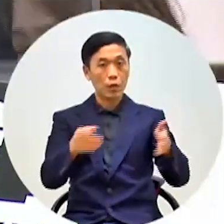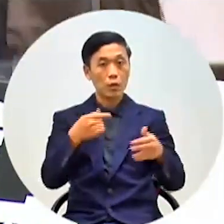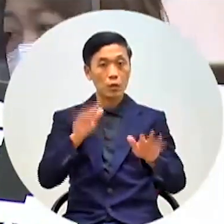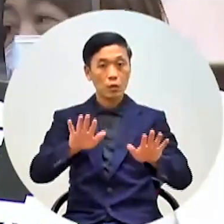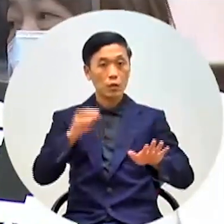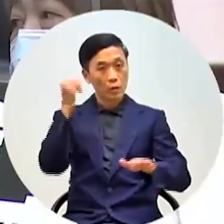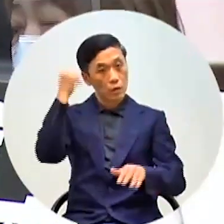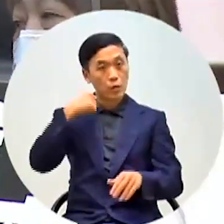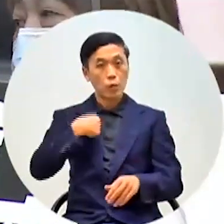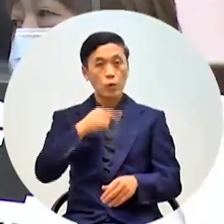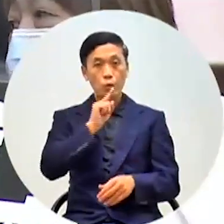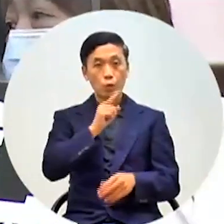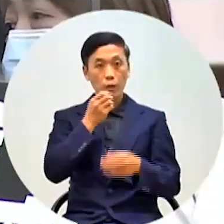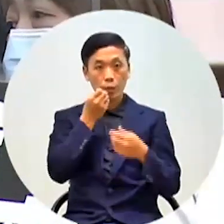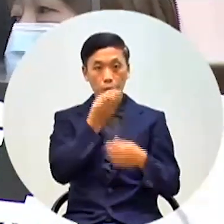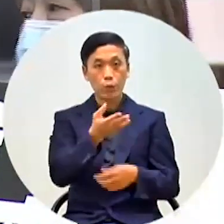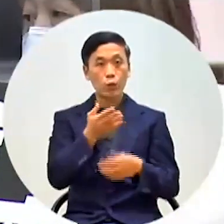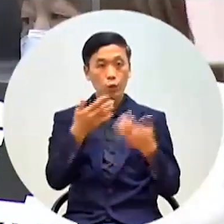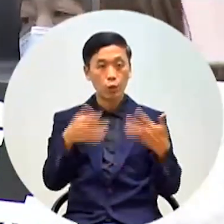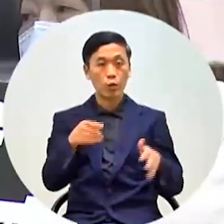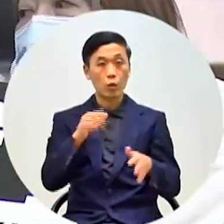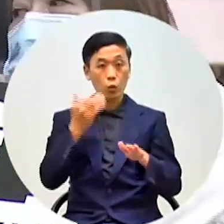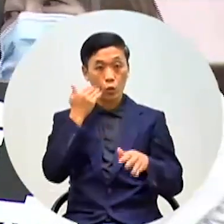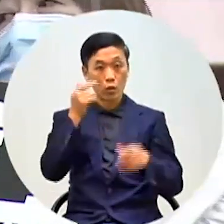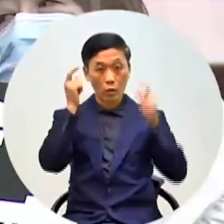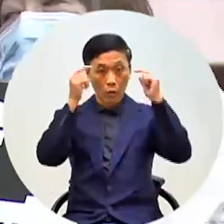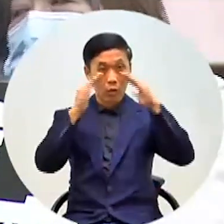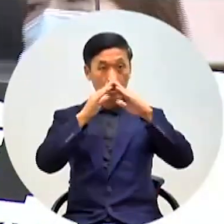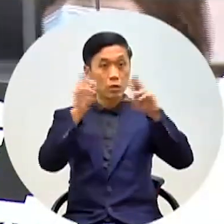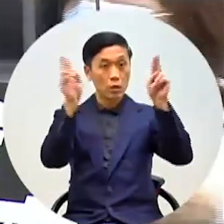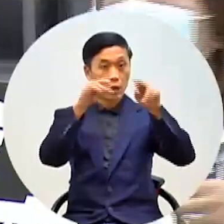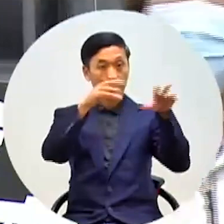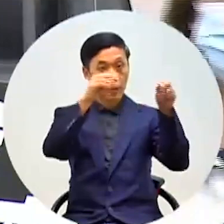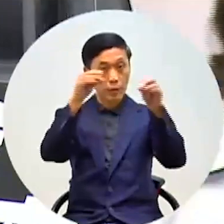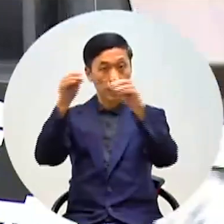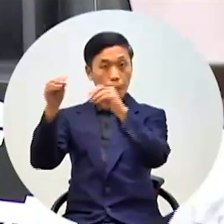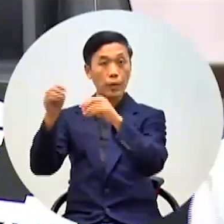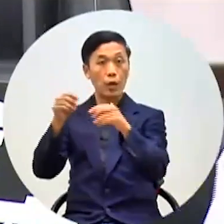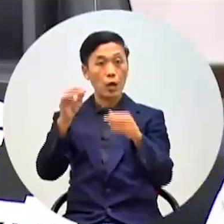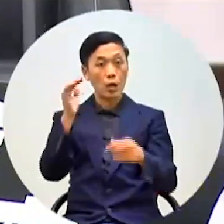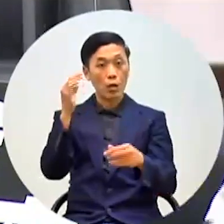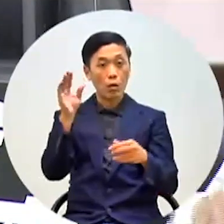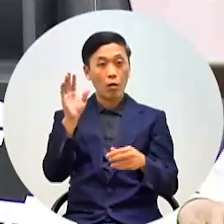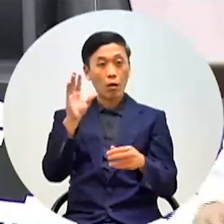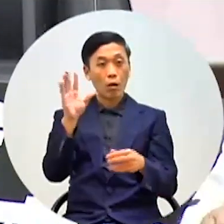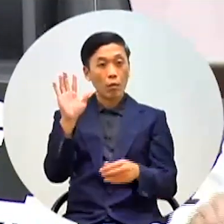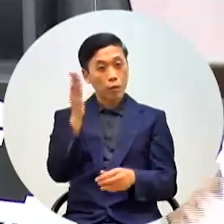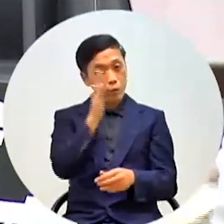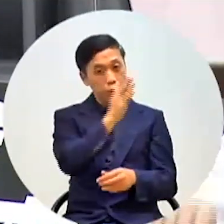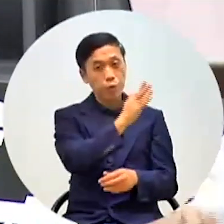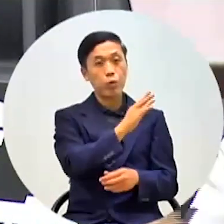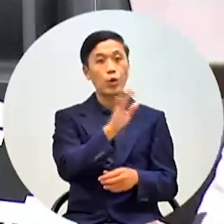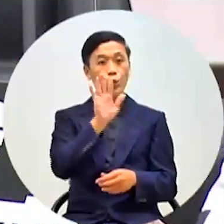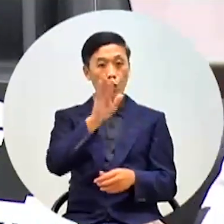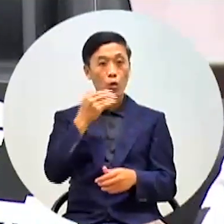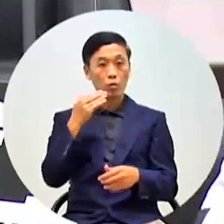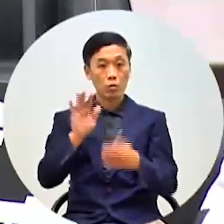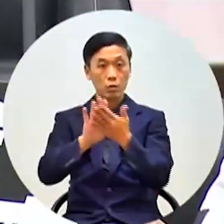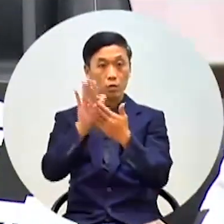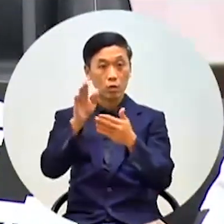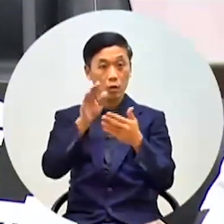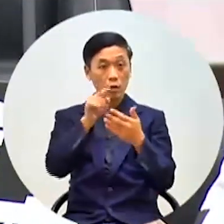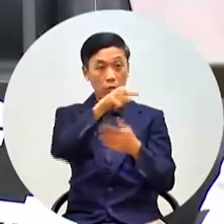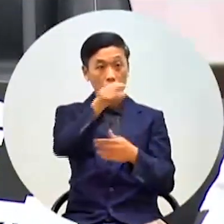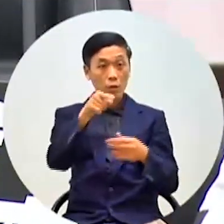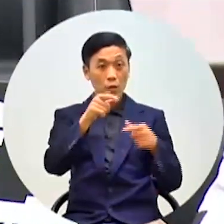高雄继续呢这样子的一个停电的话，跳电或停电频繁的话，那未来我们这些要投资的大厂